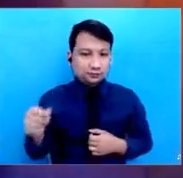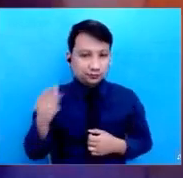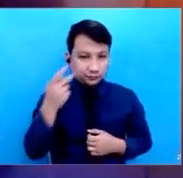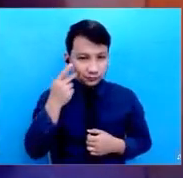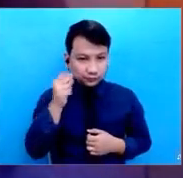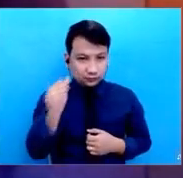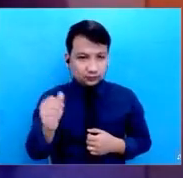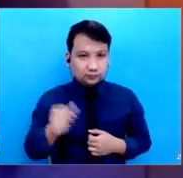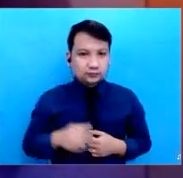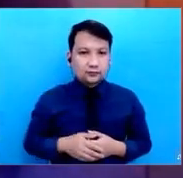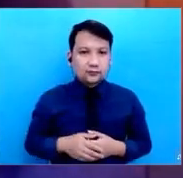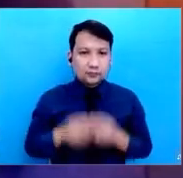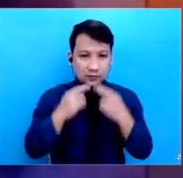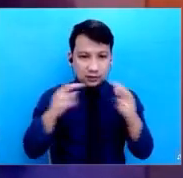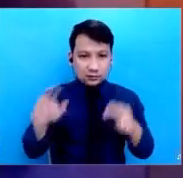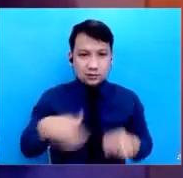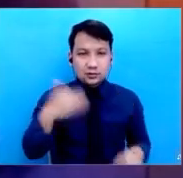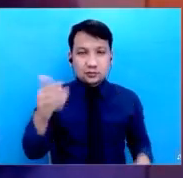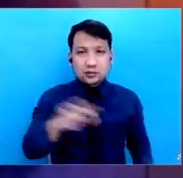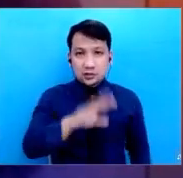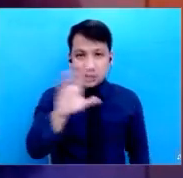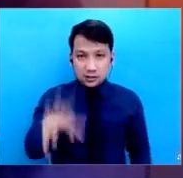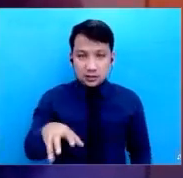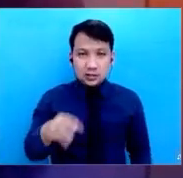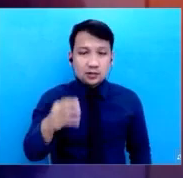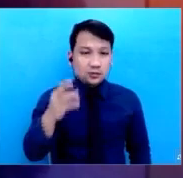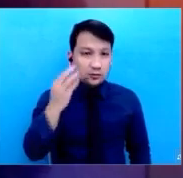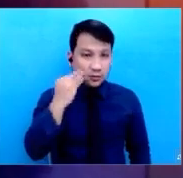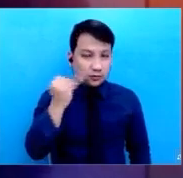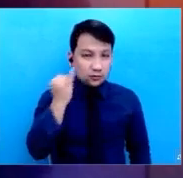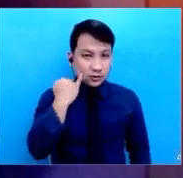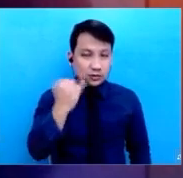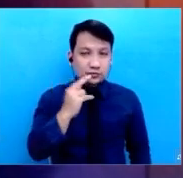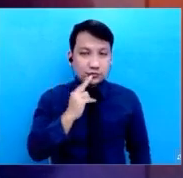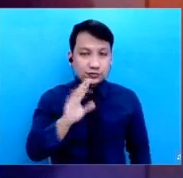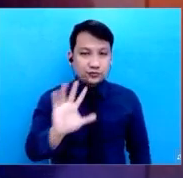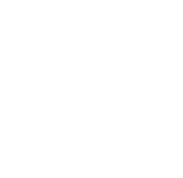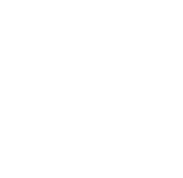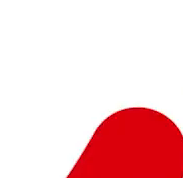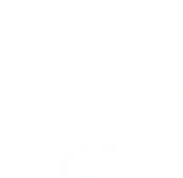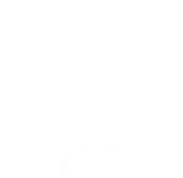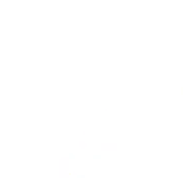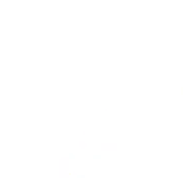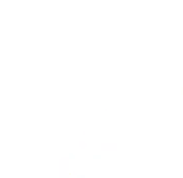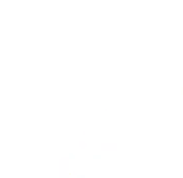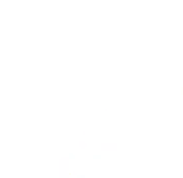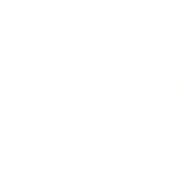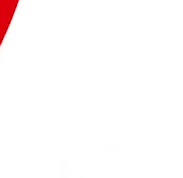Nagbabalita mula sa Frontline, MJ Marfori, News 5.